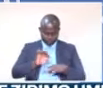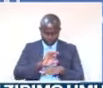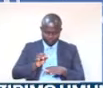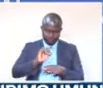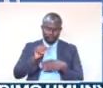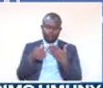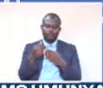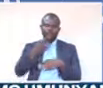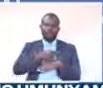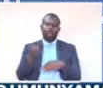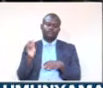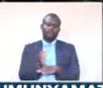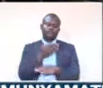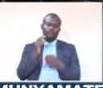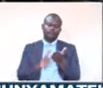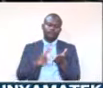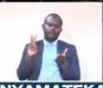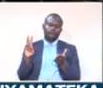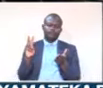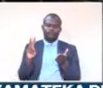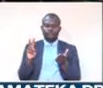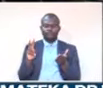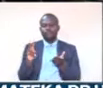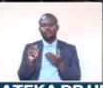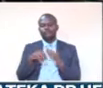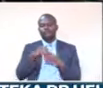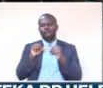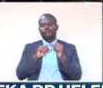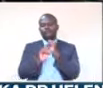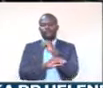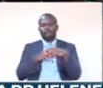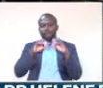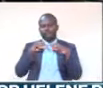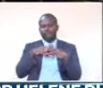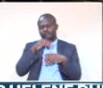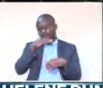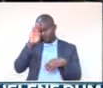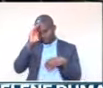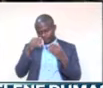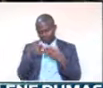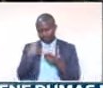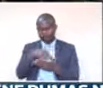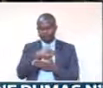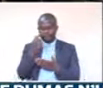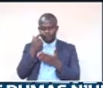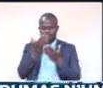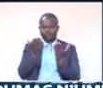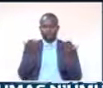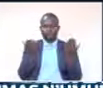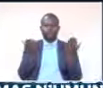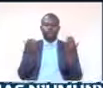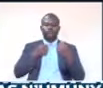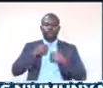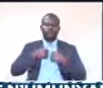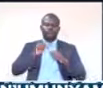munsi nakuraho visa kubera n'igihugu cya Congo Brazzaville cyemeye gukuraho visa abanyarwanda bagiye